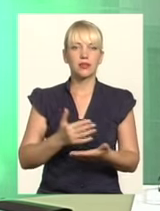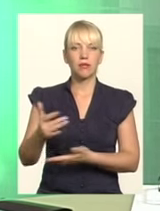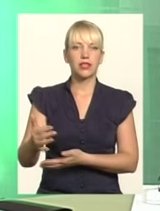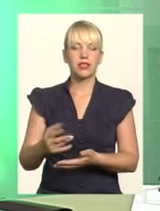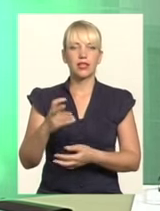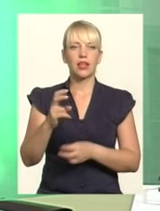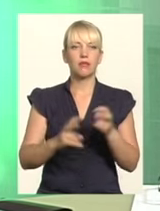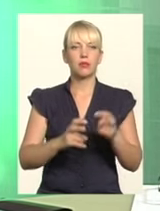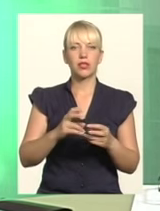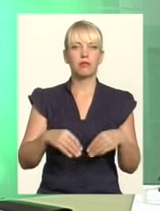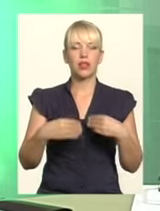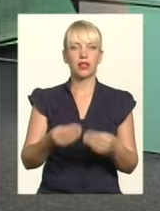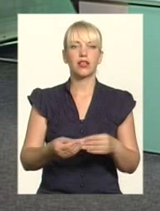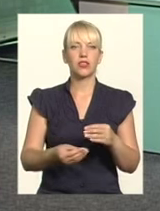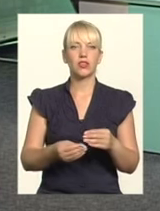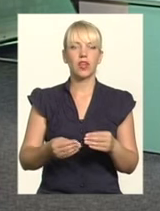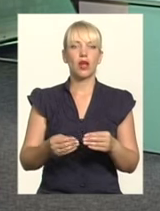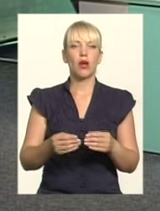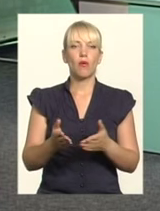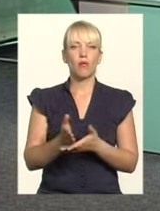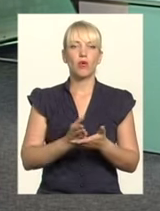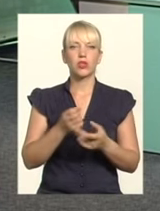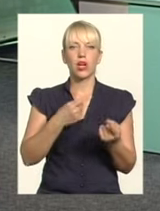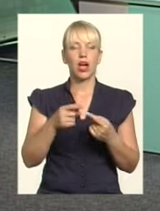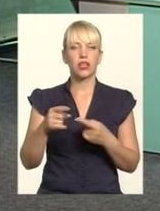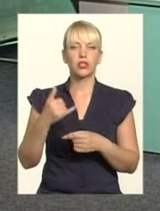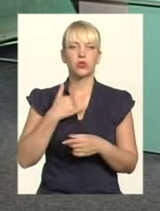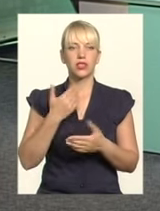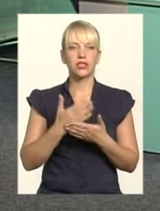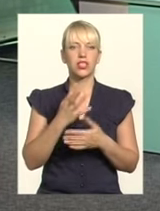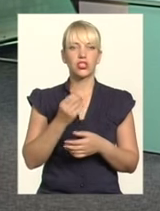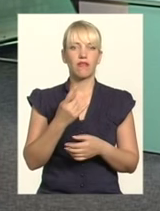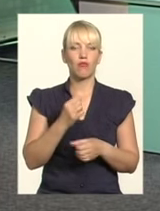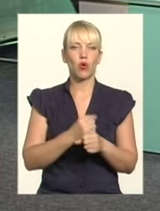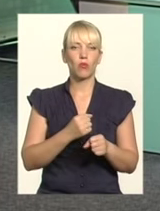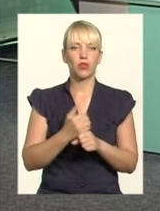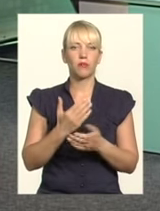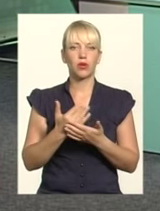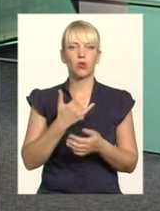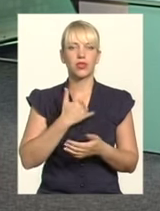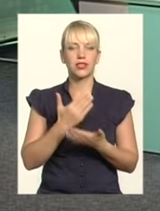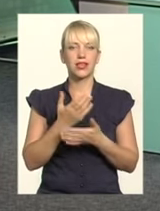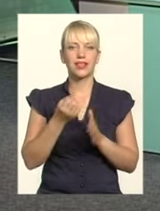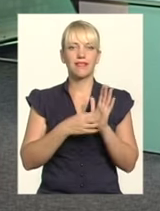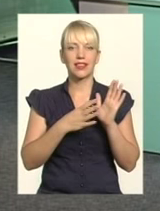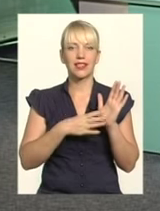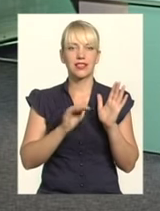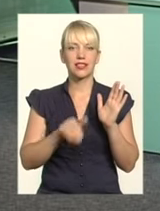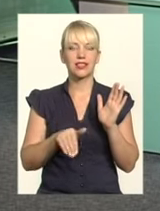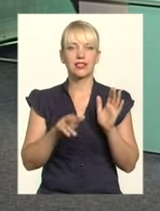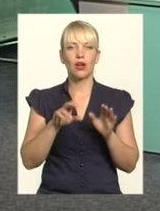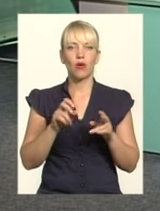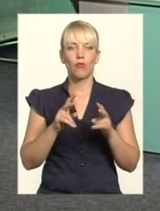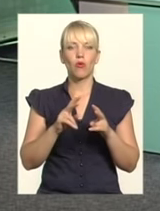підприємства, надавачі послуг. Всі інші в нас знаходяться ще в роботі. Є в нас ще, наприклад, 19 тисяч по даним